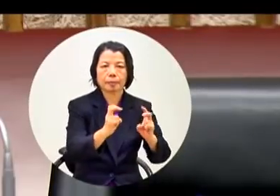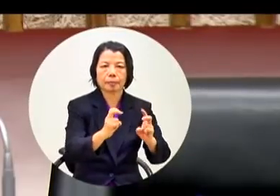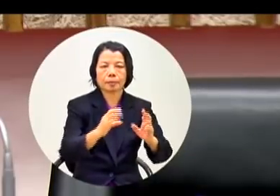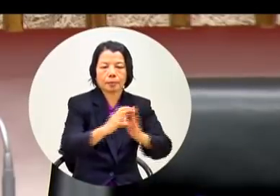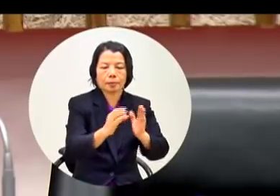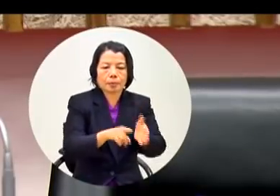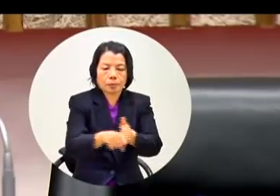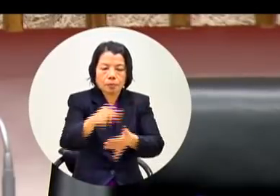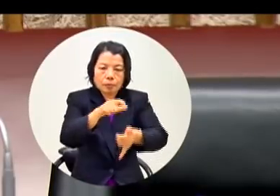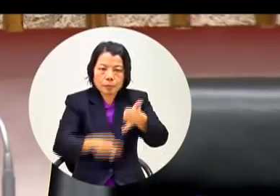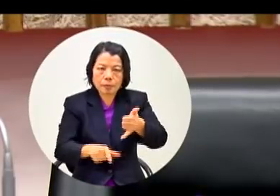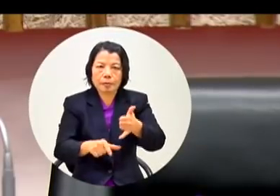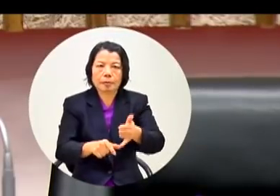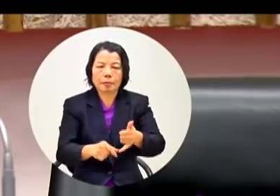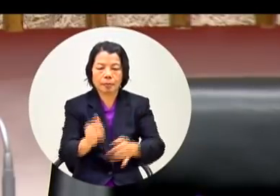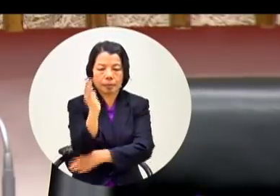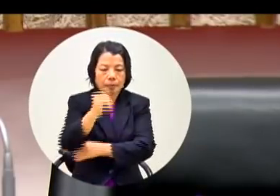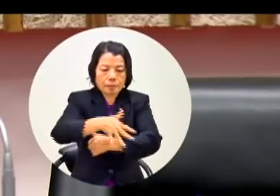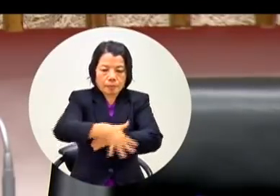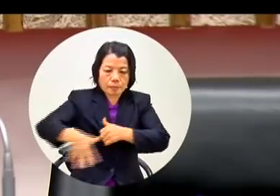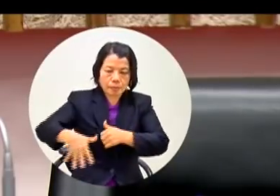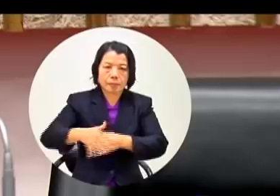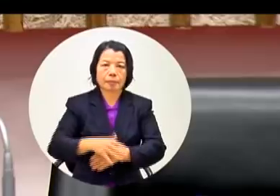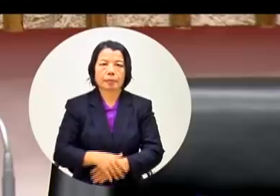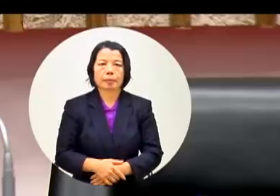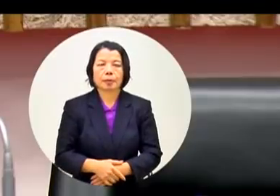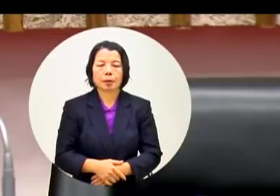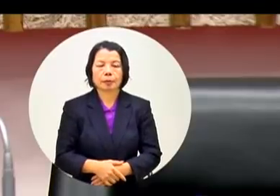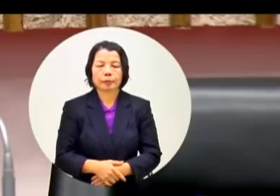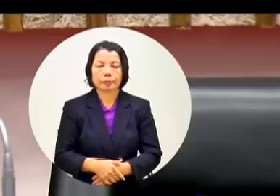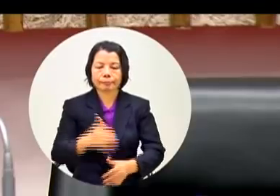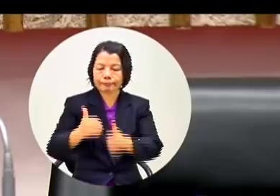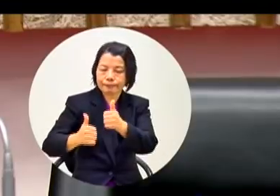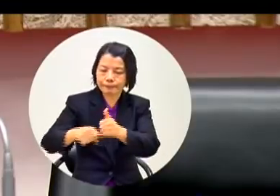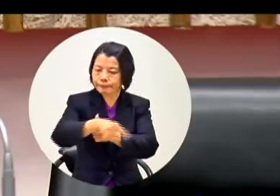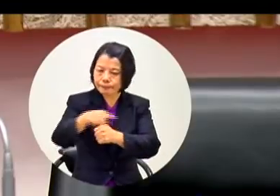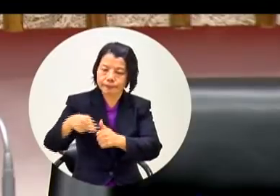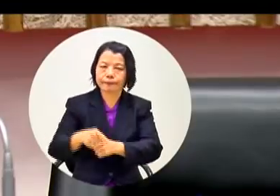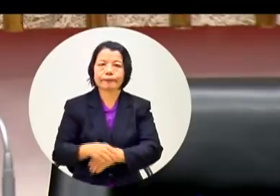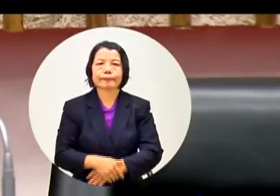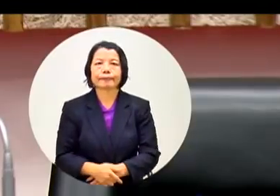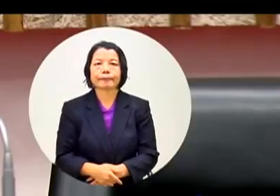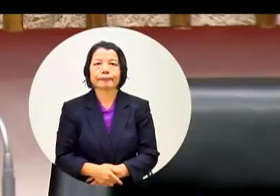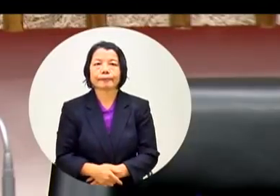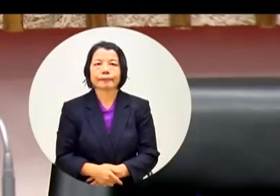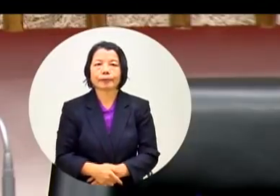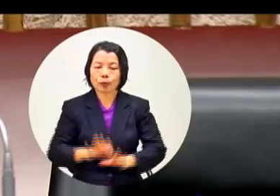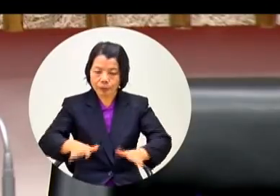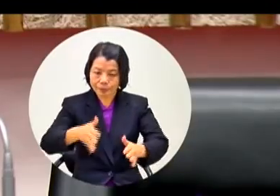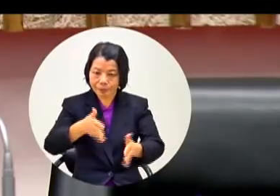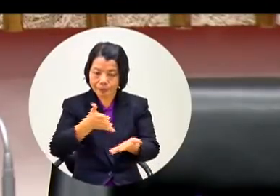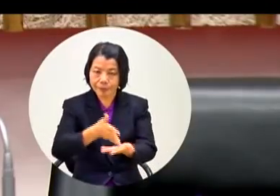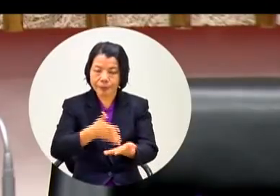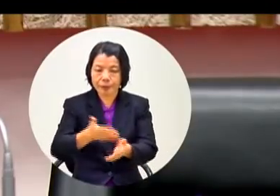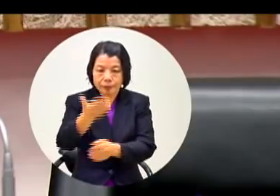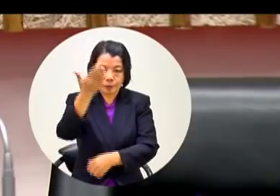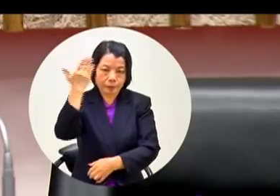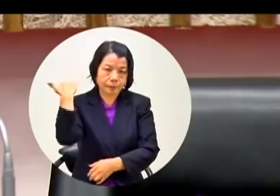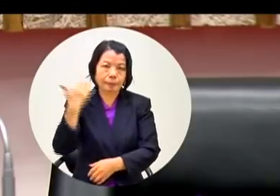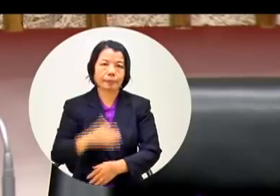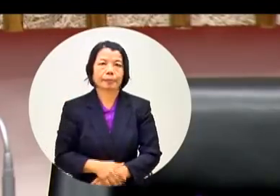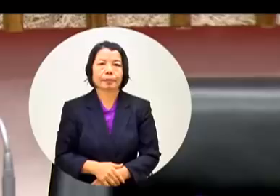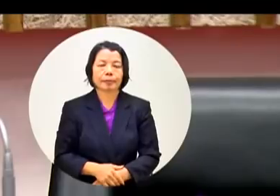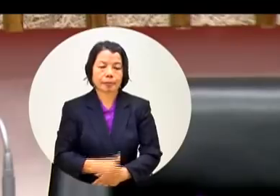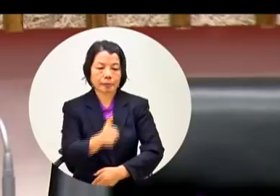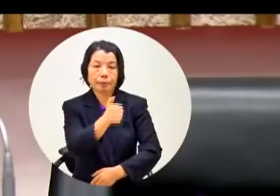座的我们的局处首长哈，我今天要讲的是哈。当年呢，这个谢长廷市长呢，是在